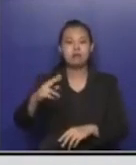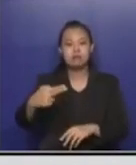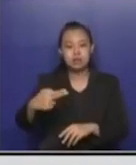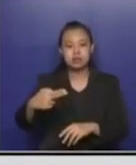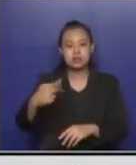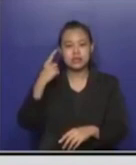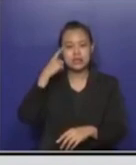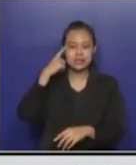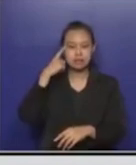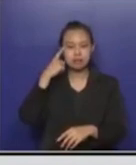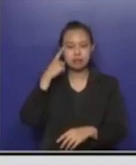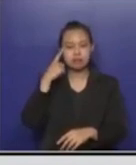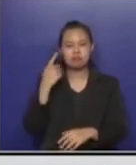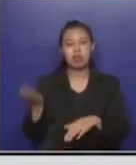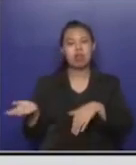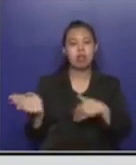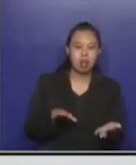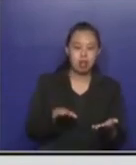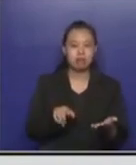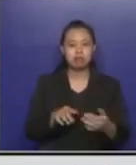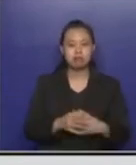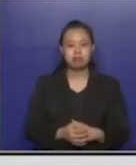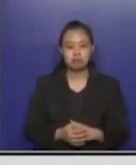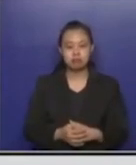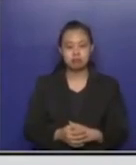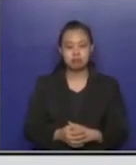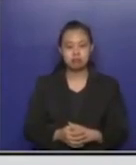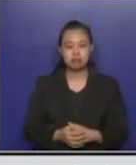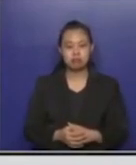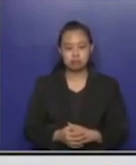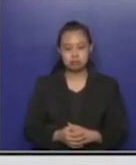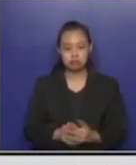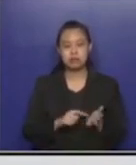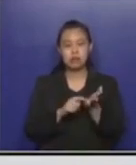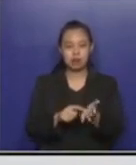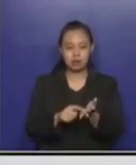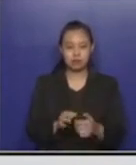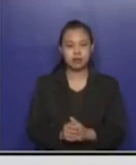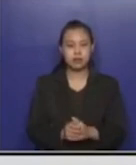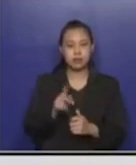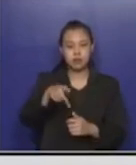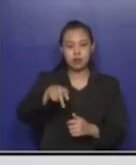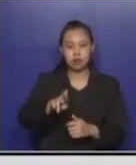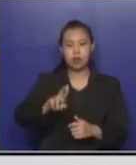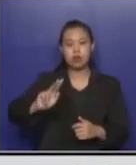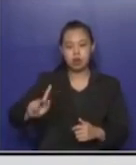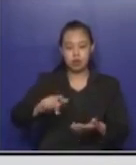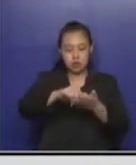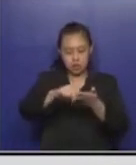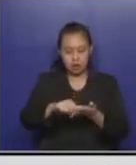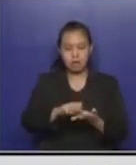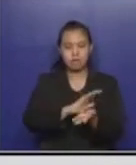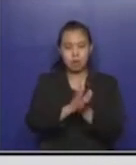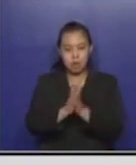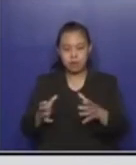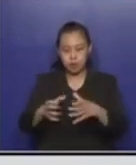ถือว่ามันล้มเหลวมากนะคะก็เสนอว่าให้ท่านปรับพรก.เล็กน้อยเพื่อให้กลุ่ม